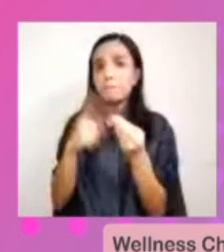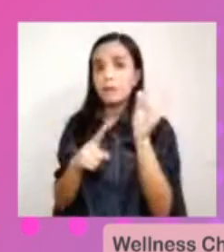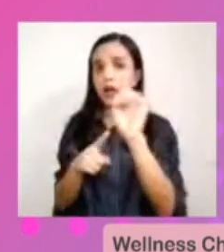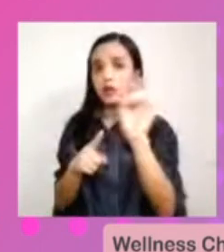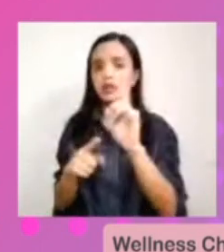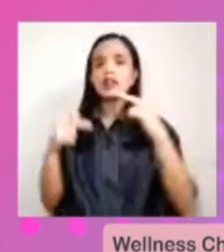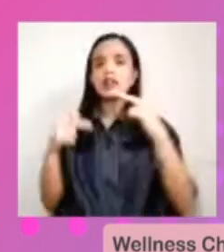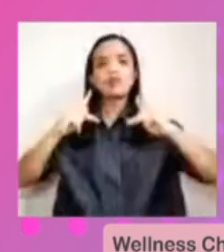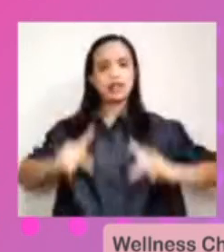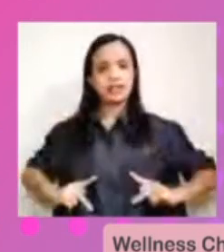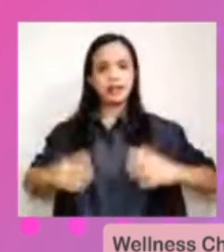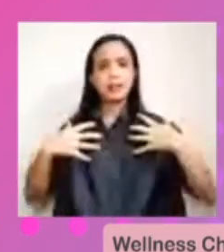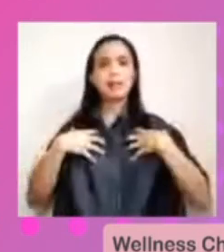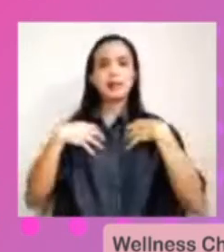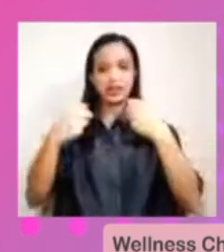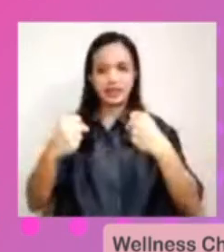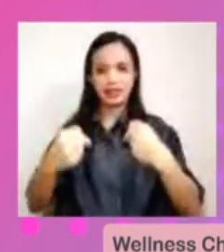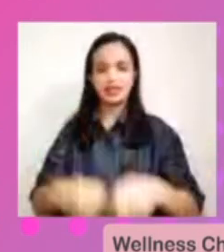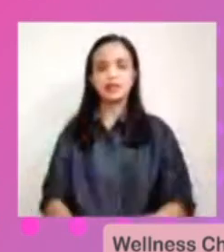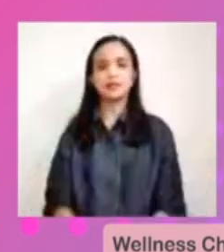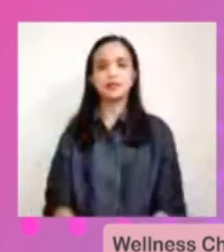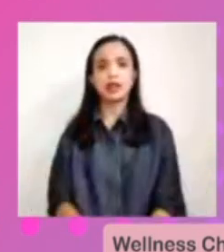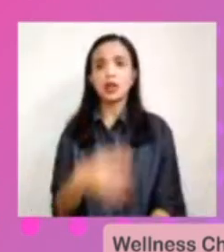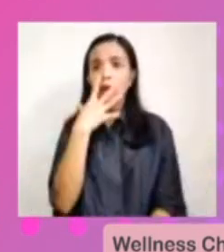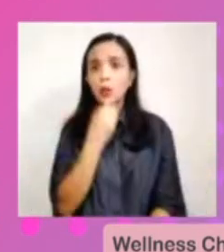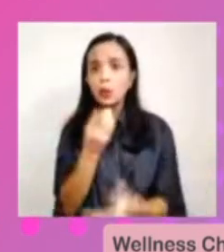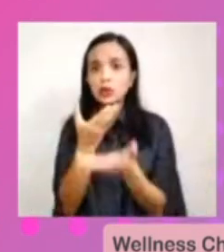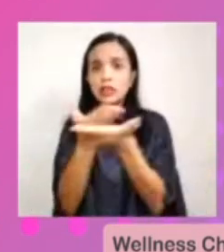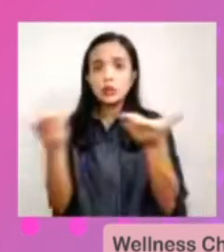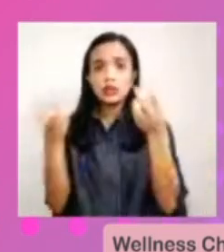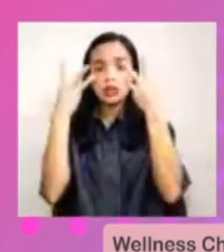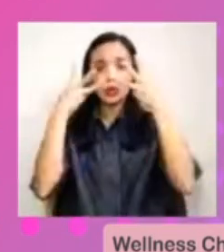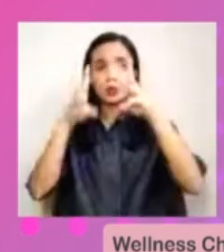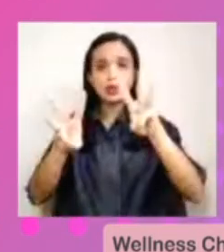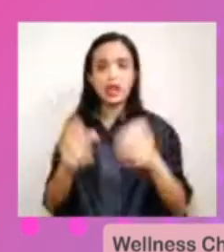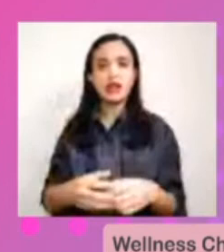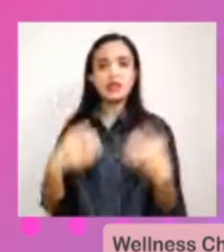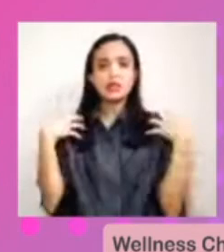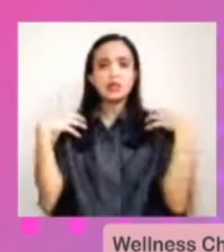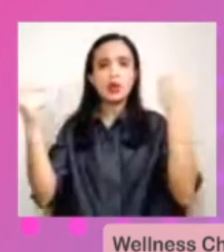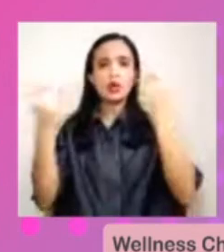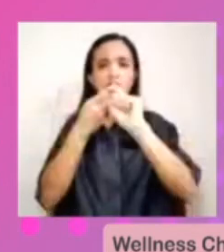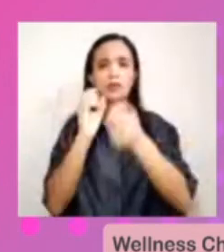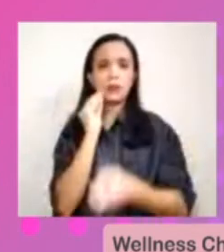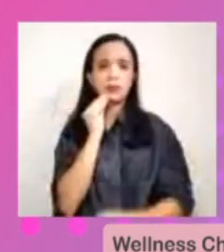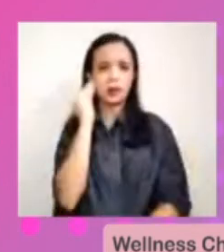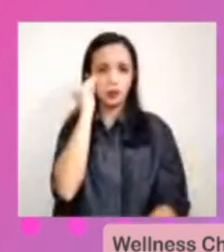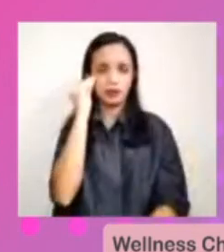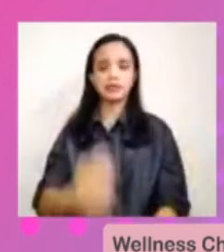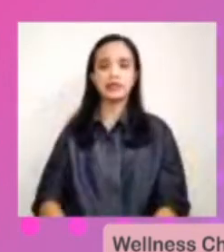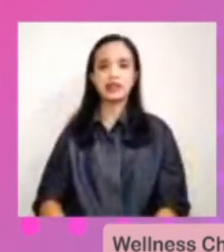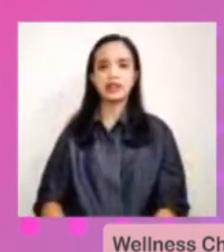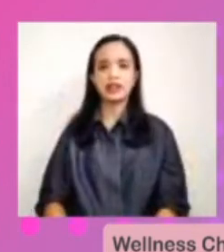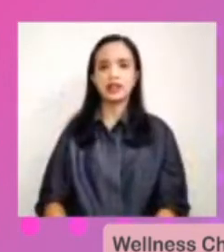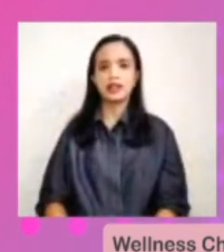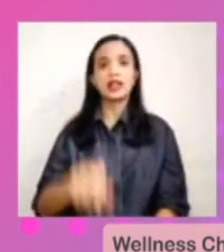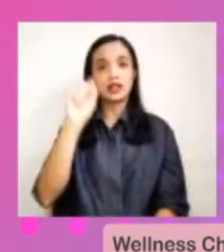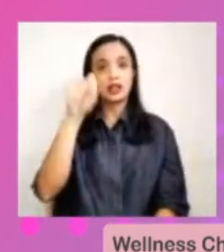ating episode ngayong umaga? Kami po ay excited na. Okay. So ayan, sa araw po na